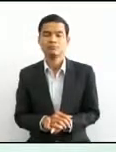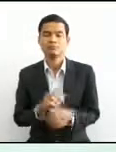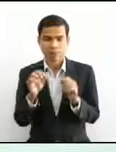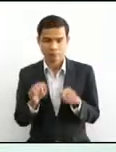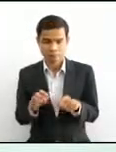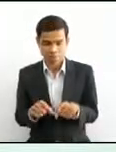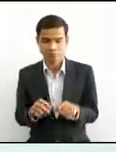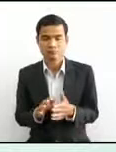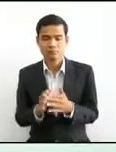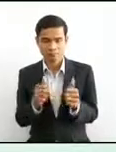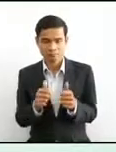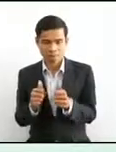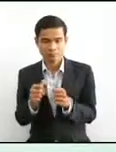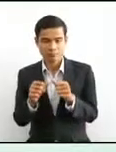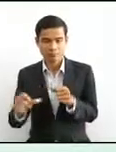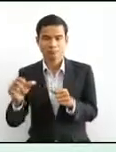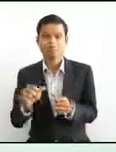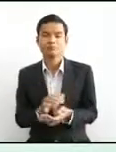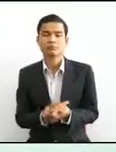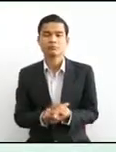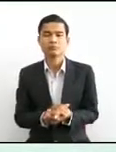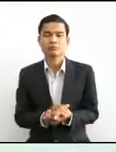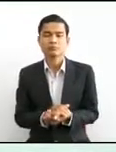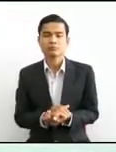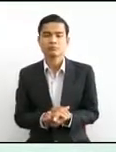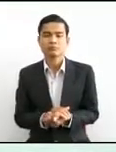Chà. Ta bắt đầu tiếp.